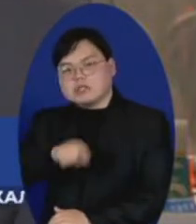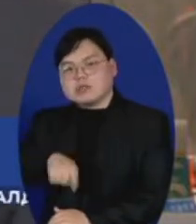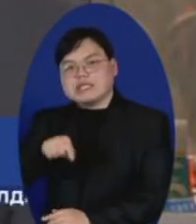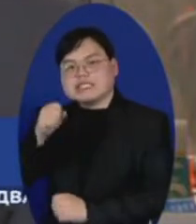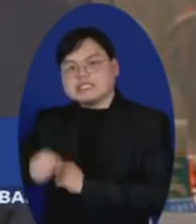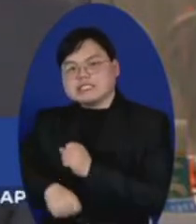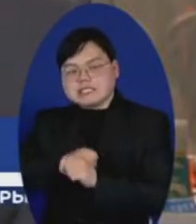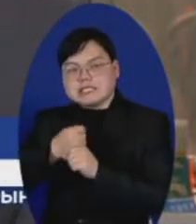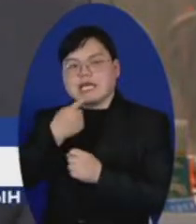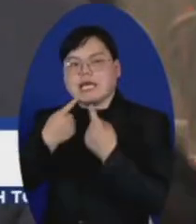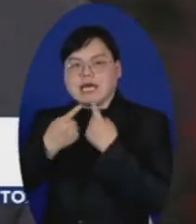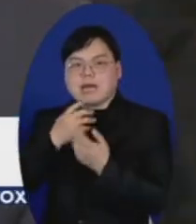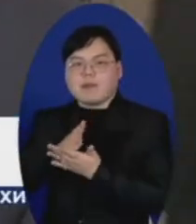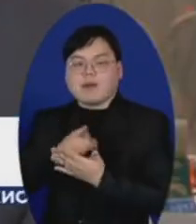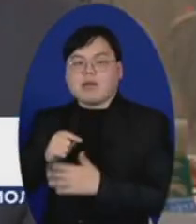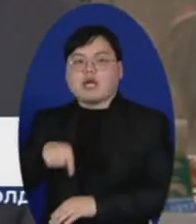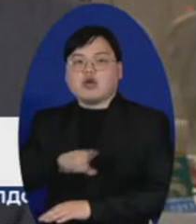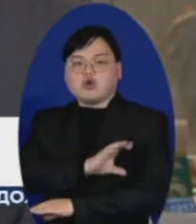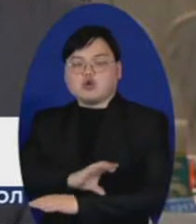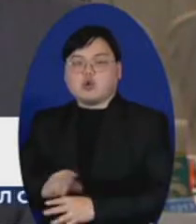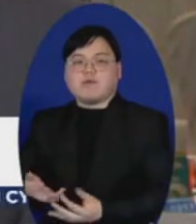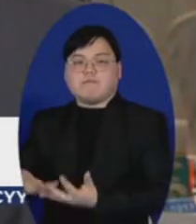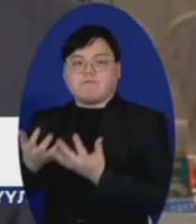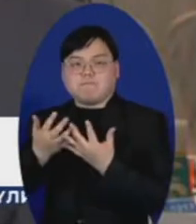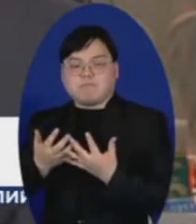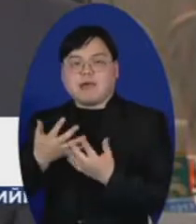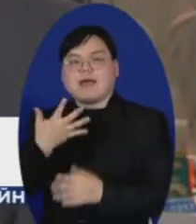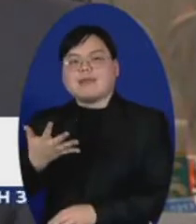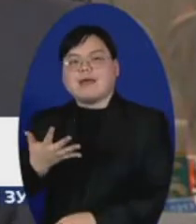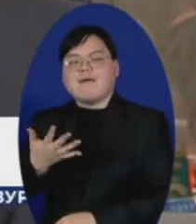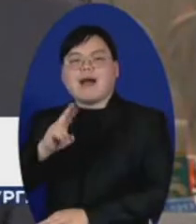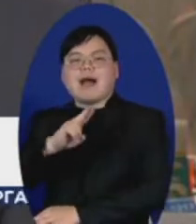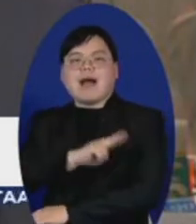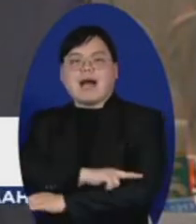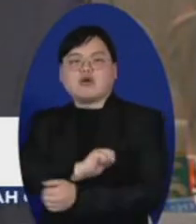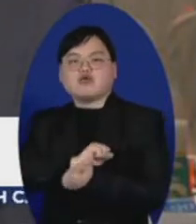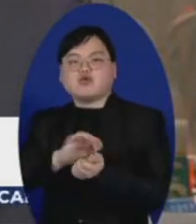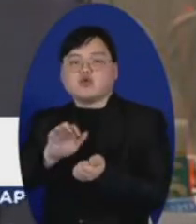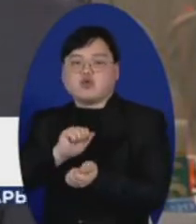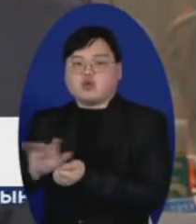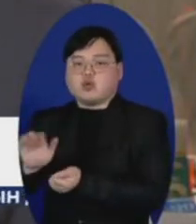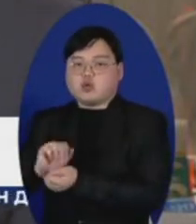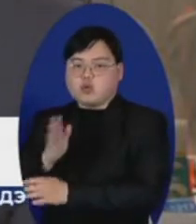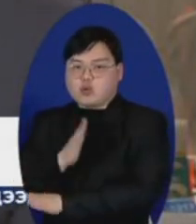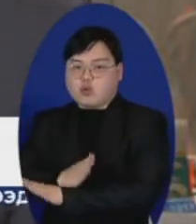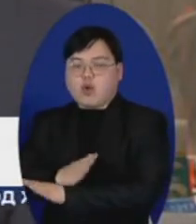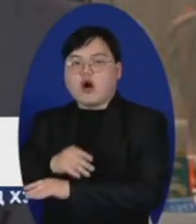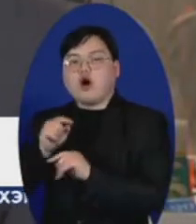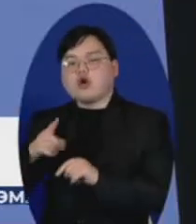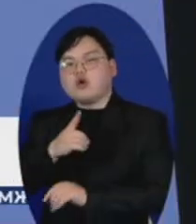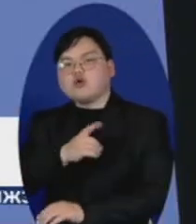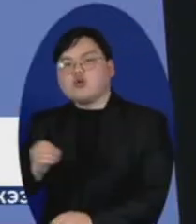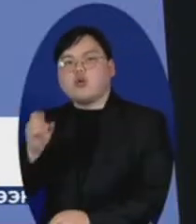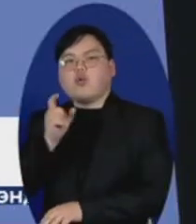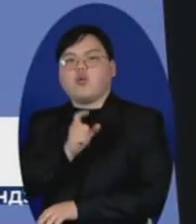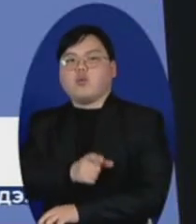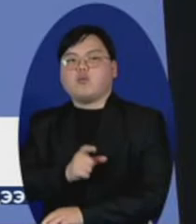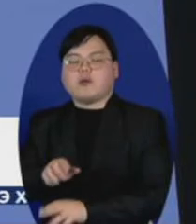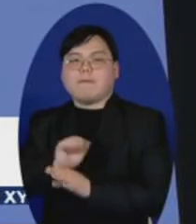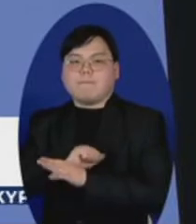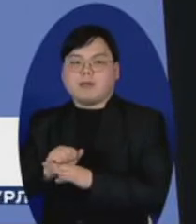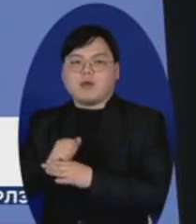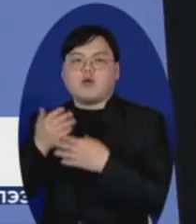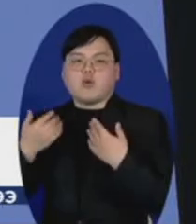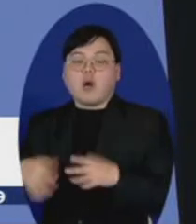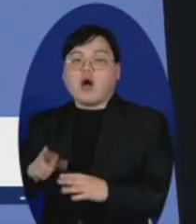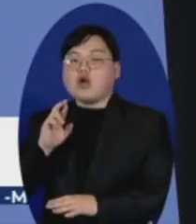яриад ингээд явж байна. Энэ сургалтанд маань одоо өнөөгийн байдлаар 5 анги төгссөн байна. Тэгэхээр одоо бид 100 гаруй хүн бэлтгэсэн гэсэн үг. Япон улсын зах